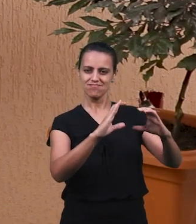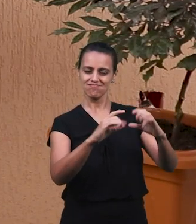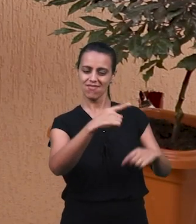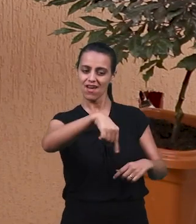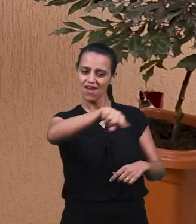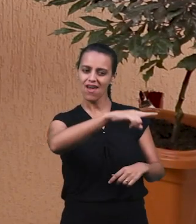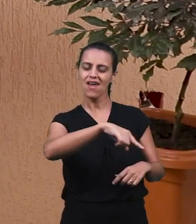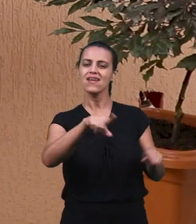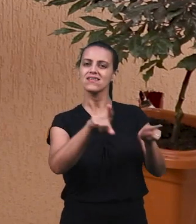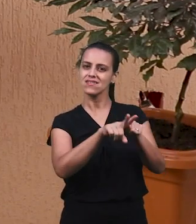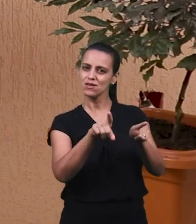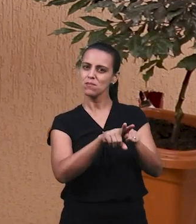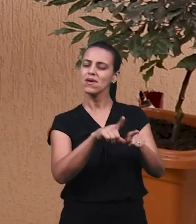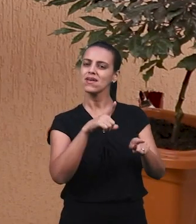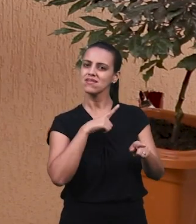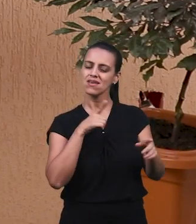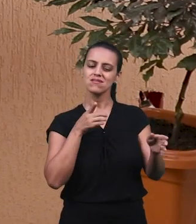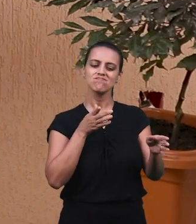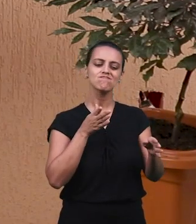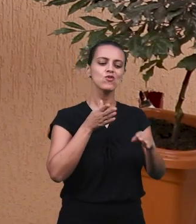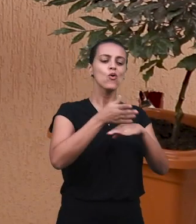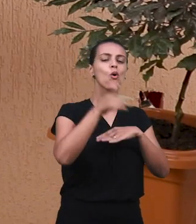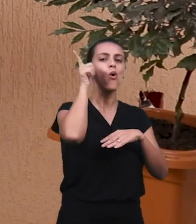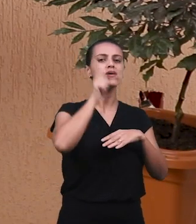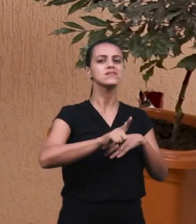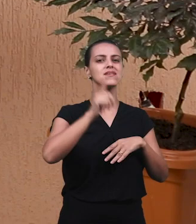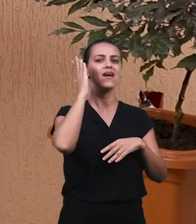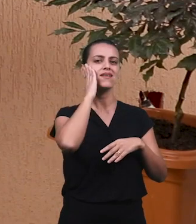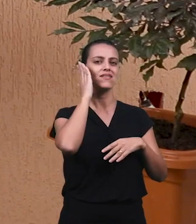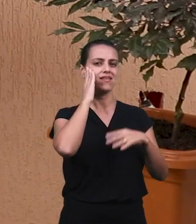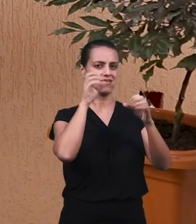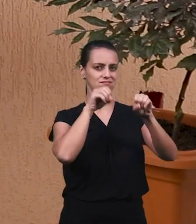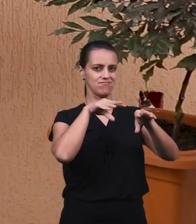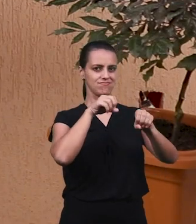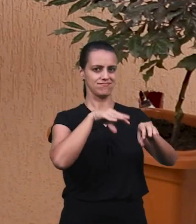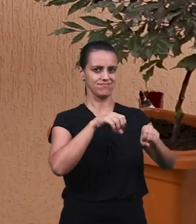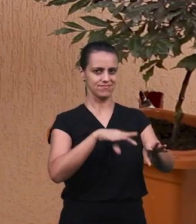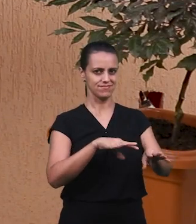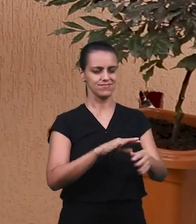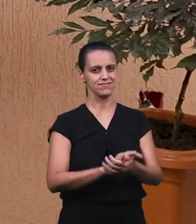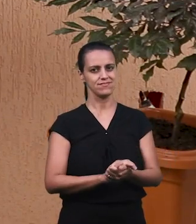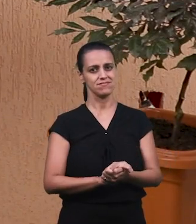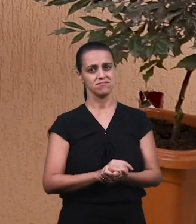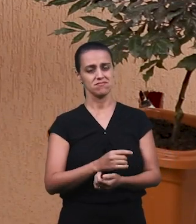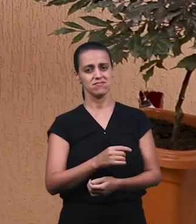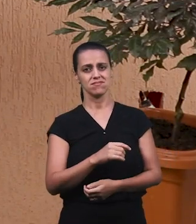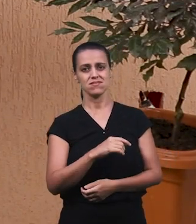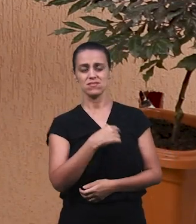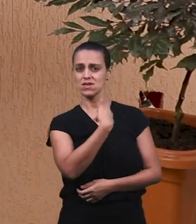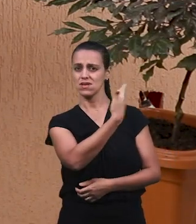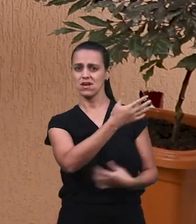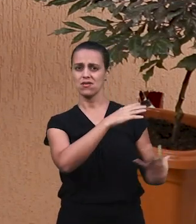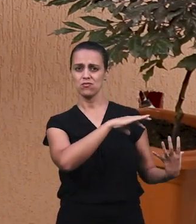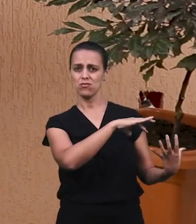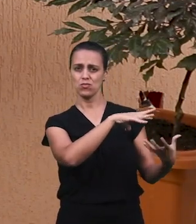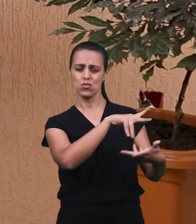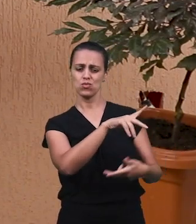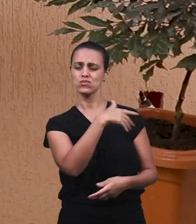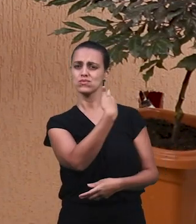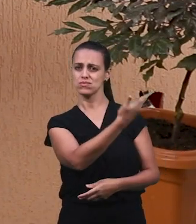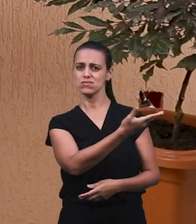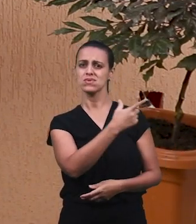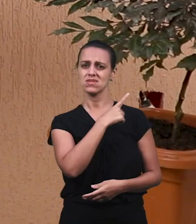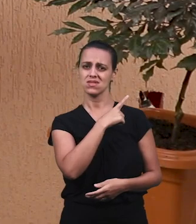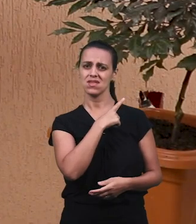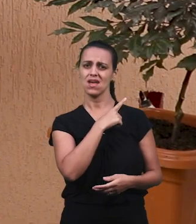communication afin qu'ils puissent avoir accès à ce qui est enseigné. Ainsi comme dans le monde, vous avez quelques